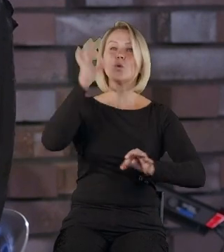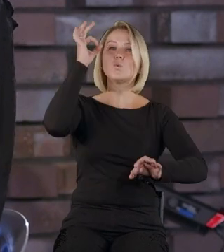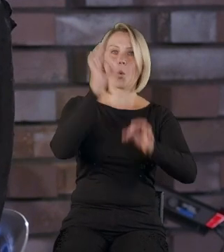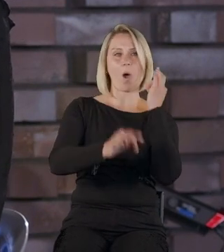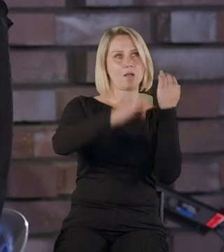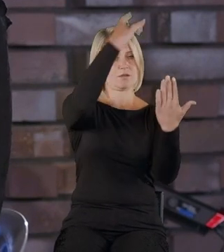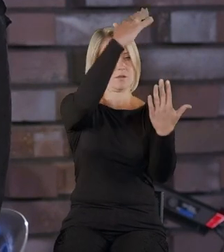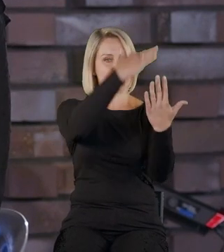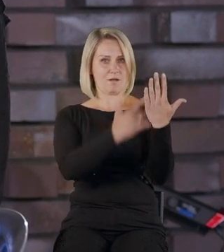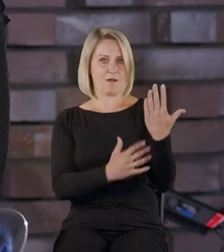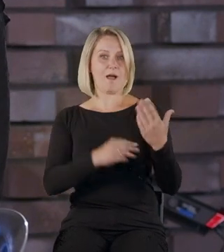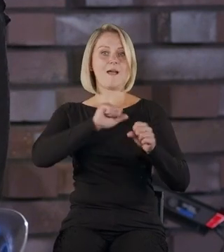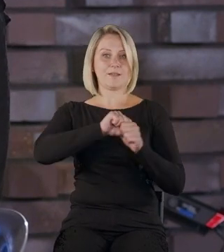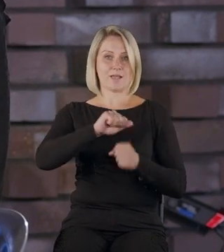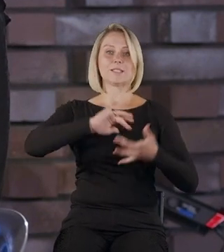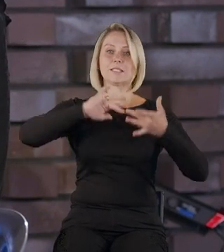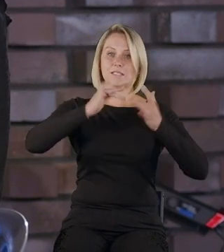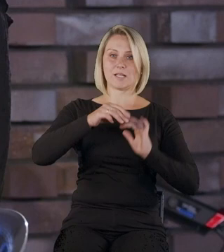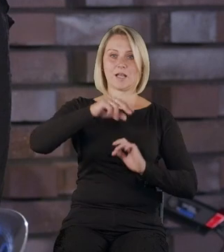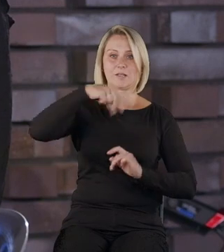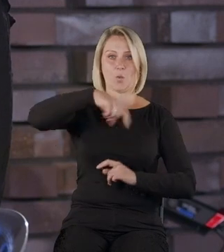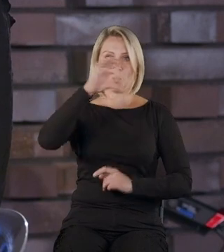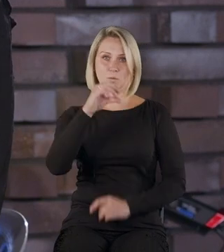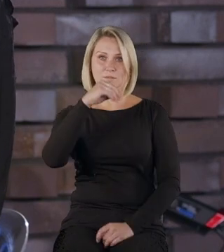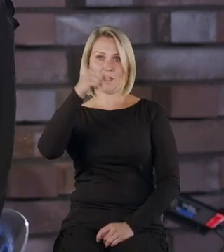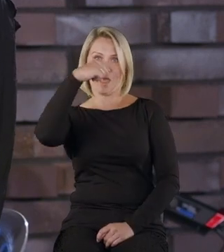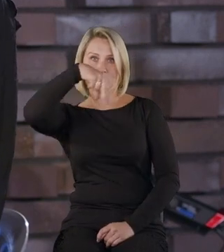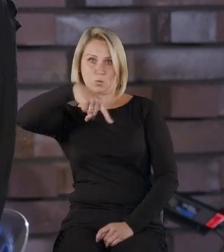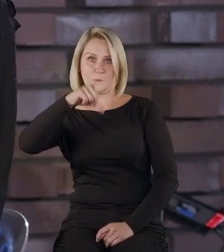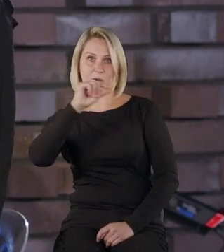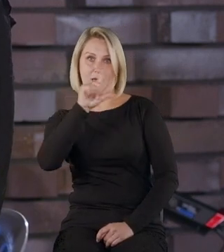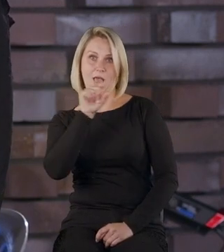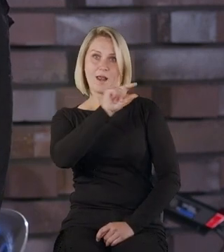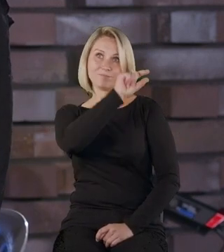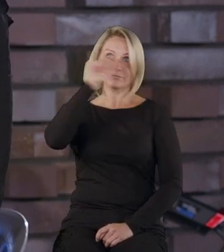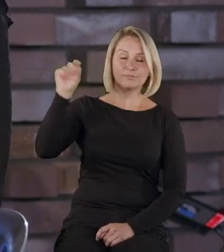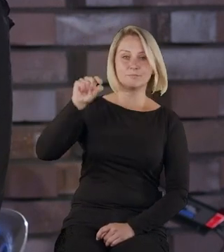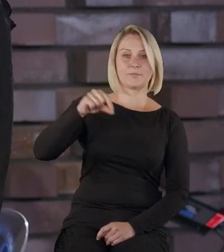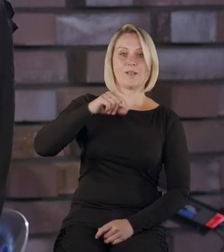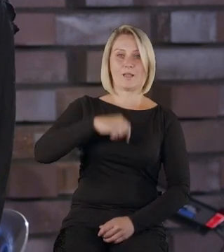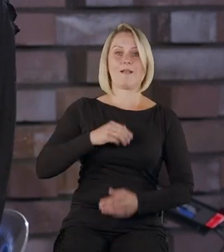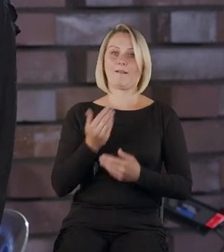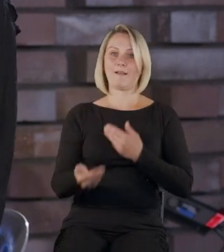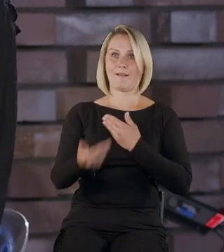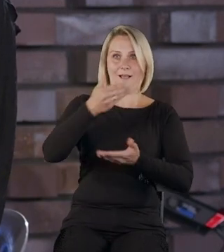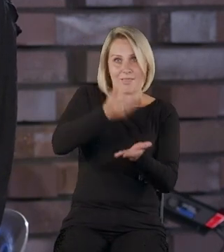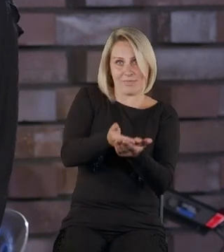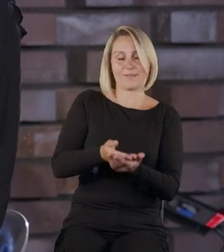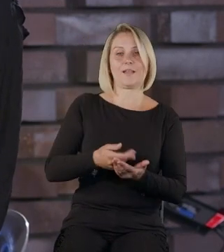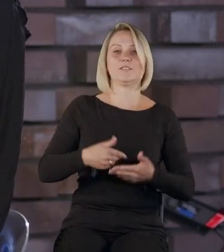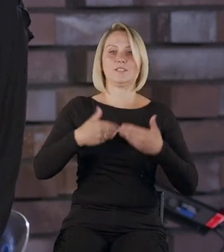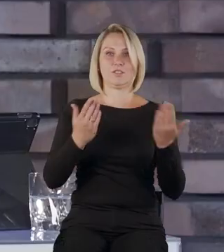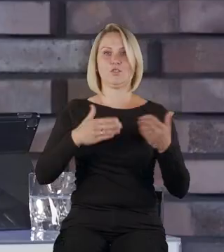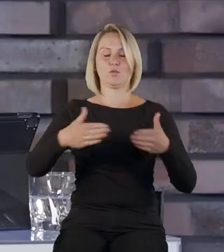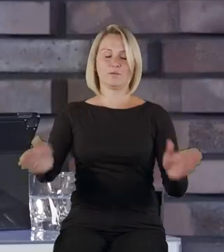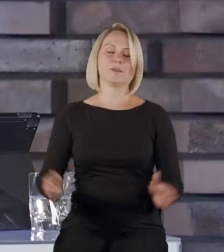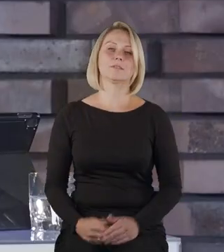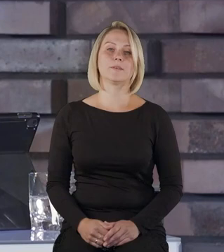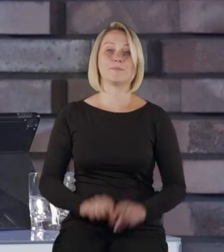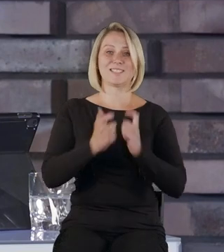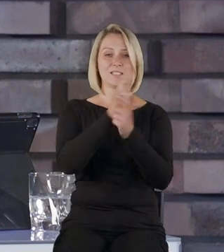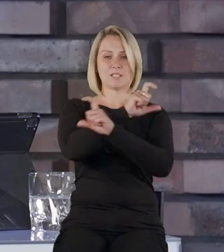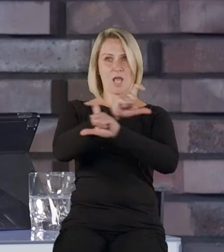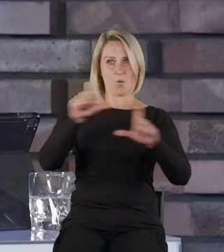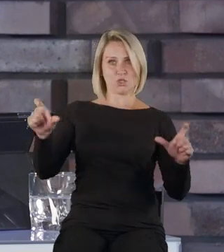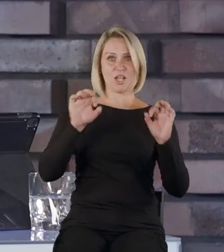harmonogram spotkań znajdziecie na stronie internetowej us.edu.pl w zakładce Kandydat w informacjach o wirtualnym dniu otwartym. Przez cały czas